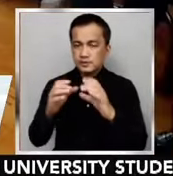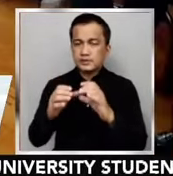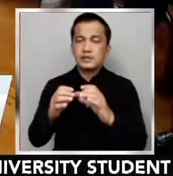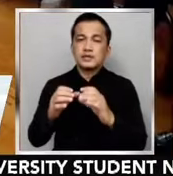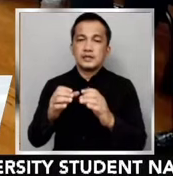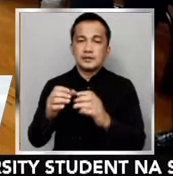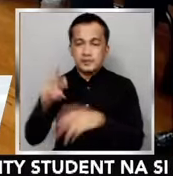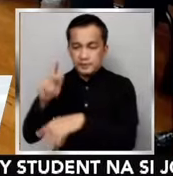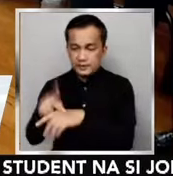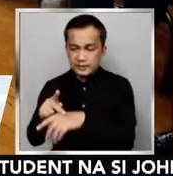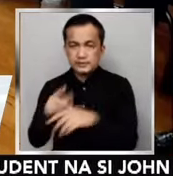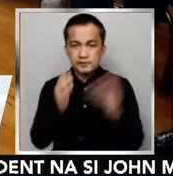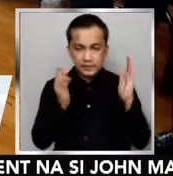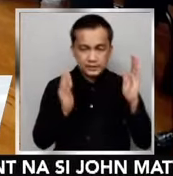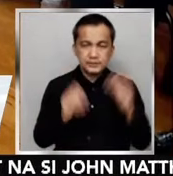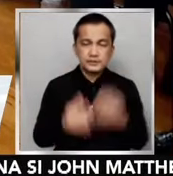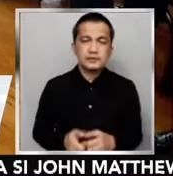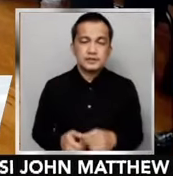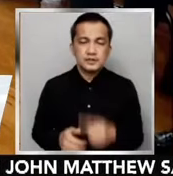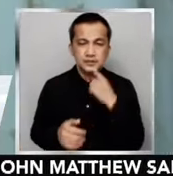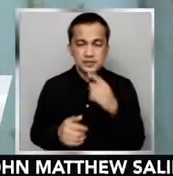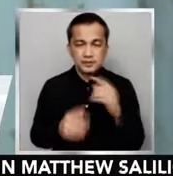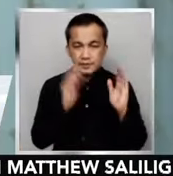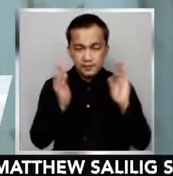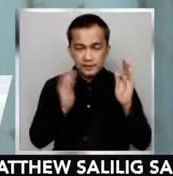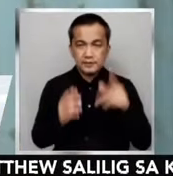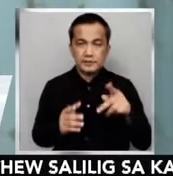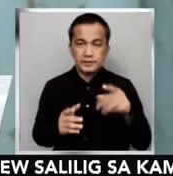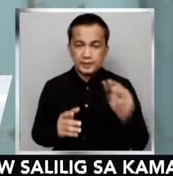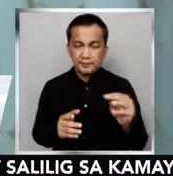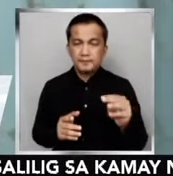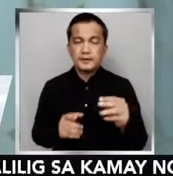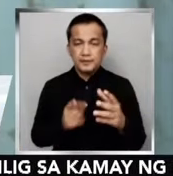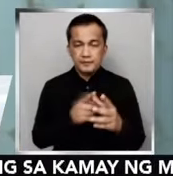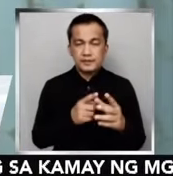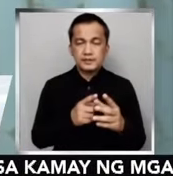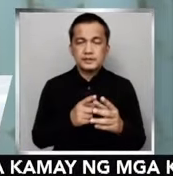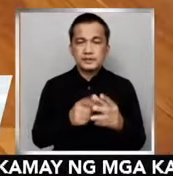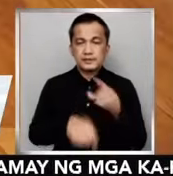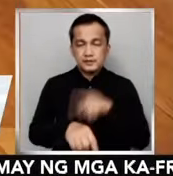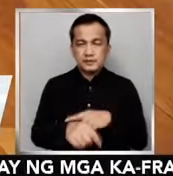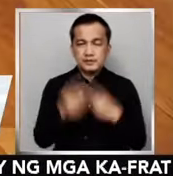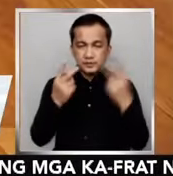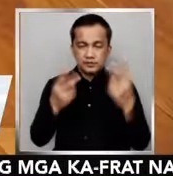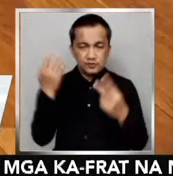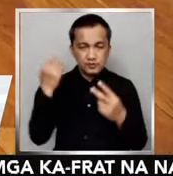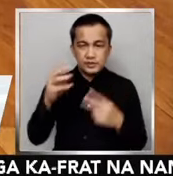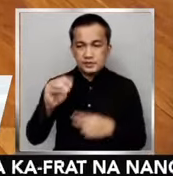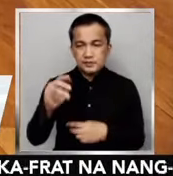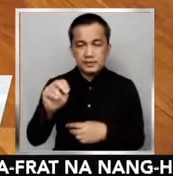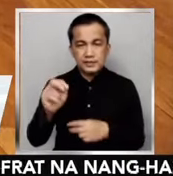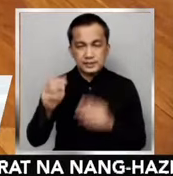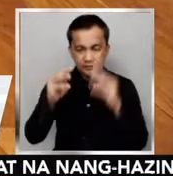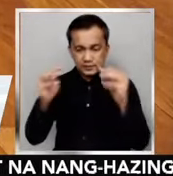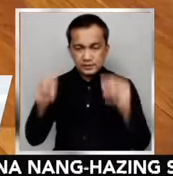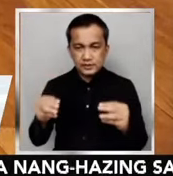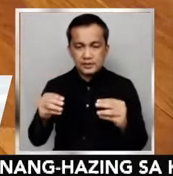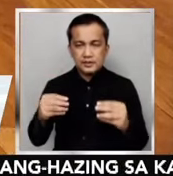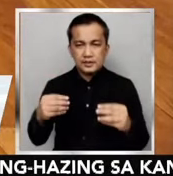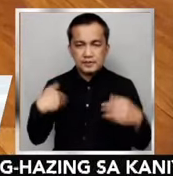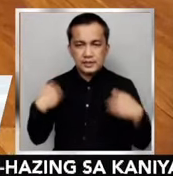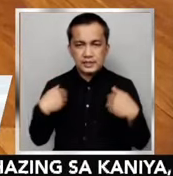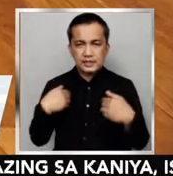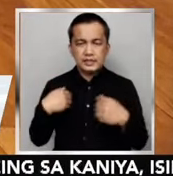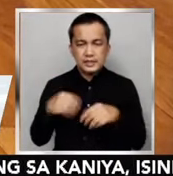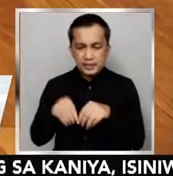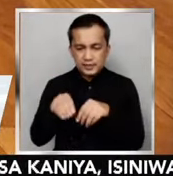ayon sa o ayon sa Malaysian prime minister una siyang bumisita noon sa malakanyang bilang batang agriculture minister noong